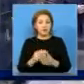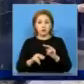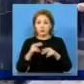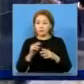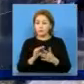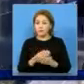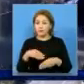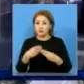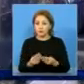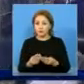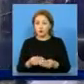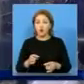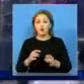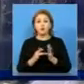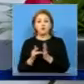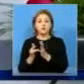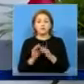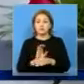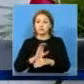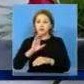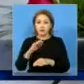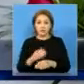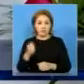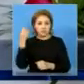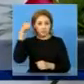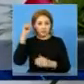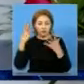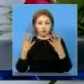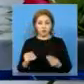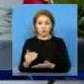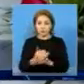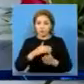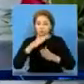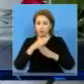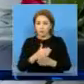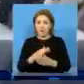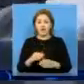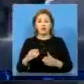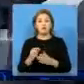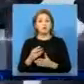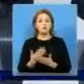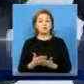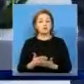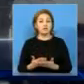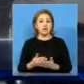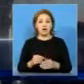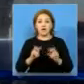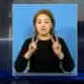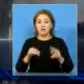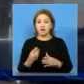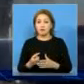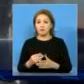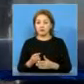құралдарымен қамту, курорттық сауықтыруға жіберу, жеңіс күні қарсаңда материалдық көмек көрсету, коммуналдық шығындарды өтеу, арнайы әлеуметтік